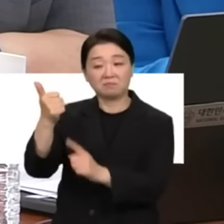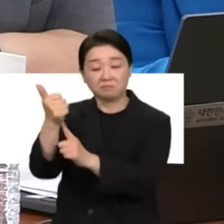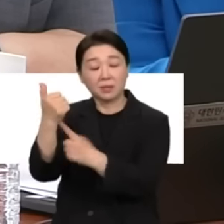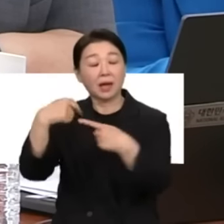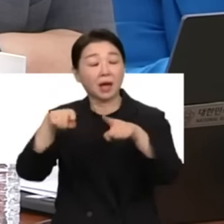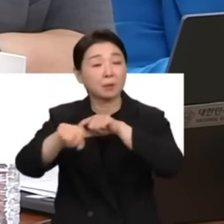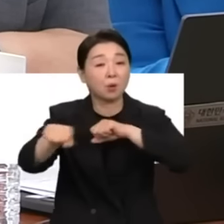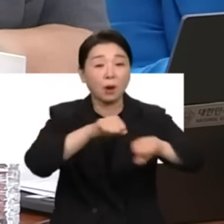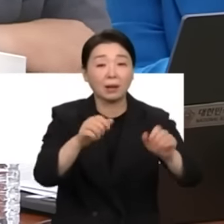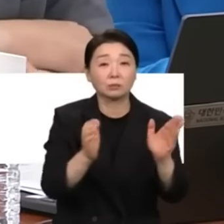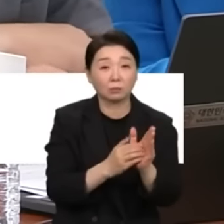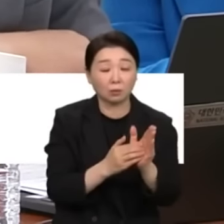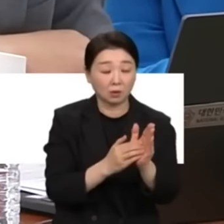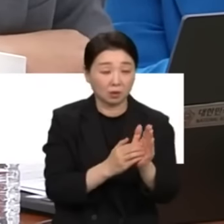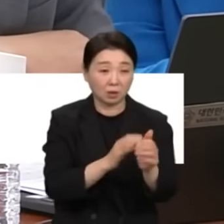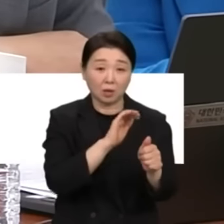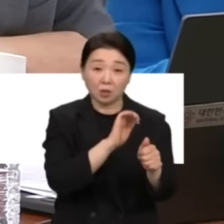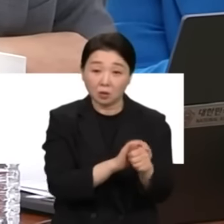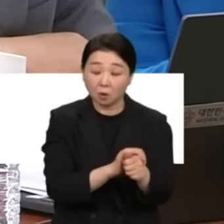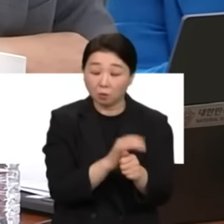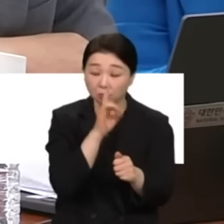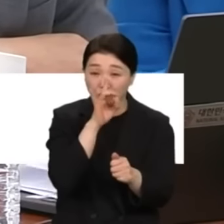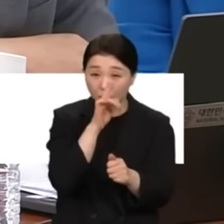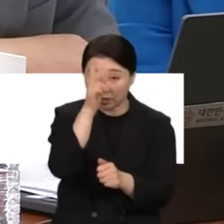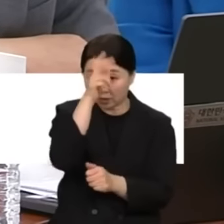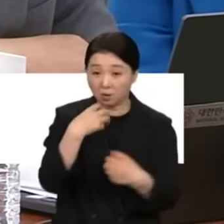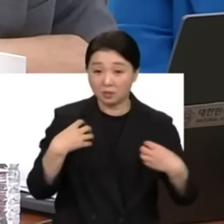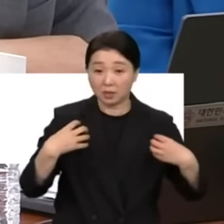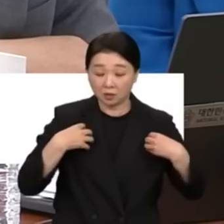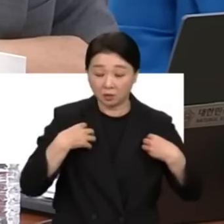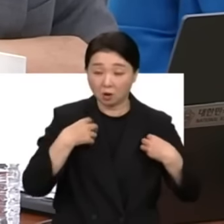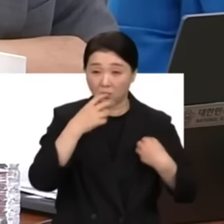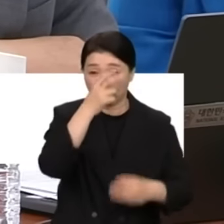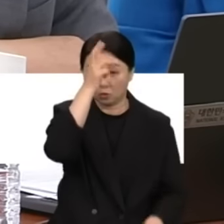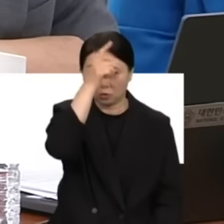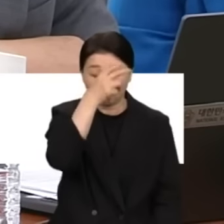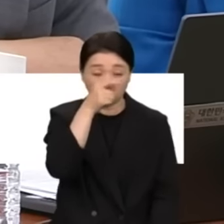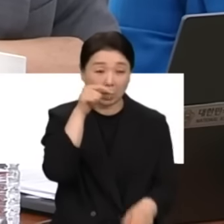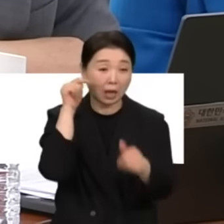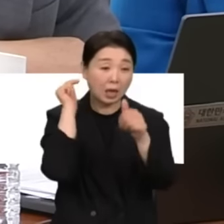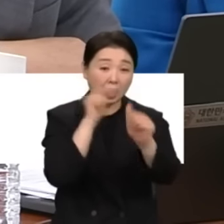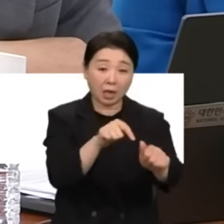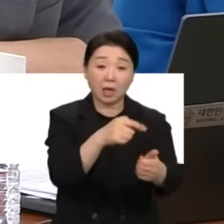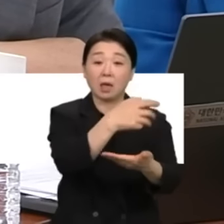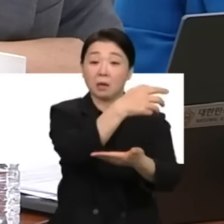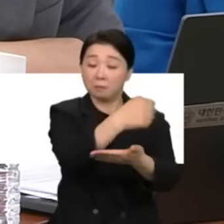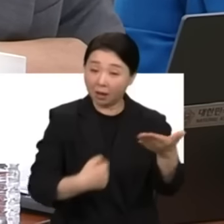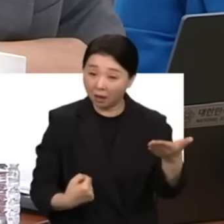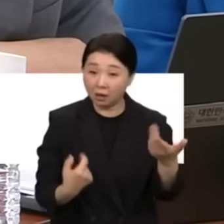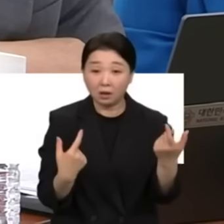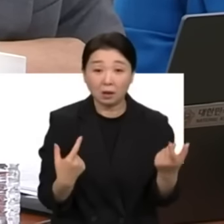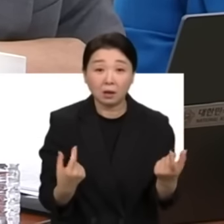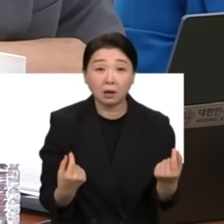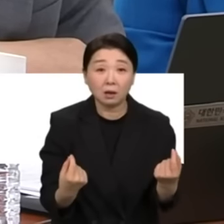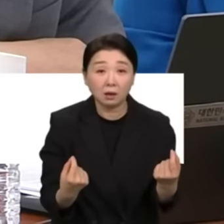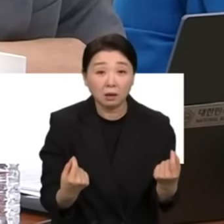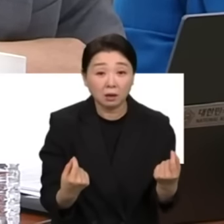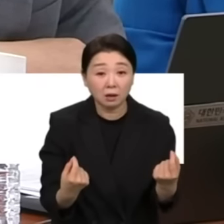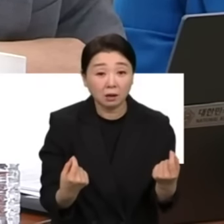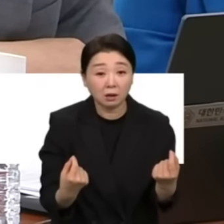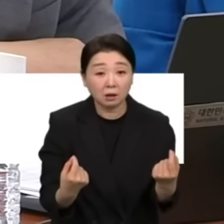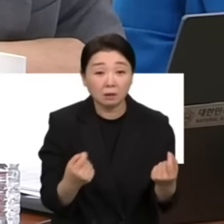움직여서 경북지방경찰청에 수사기록 지시를 내렸다 이렇게 볼